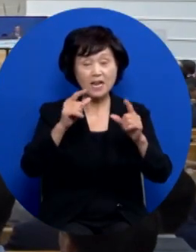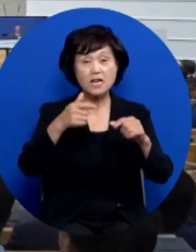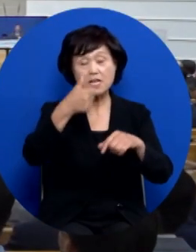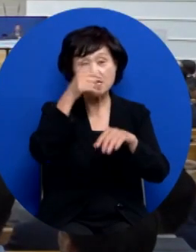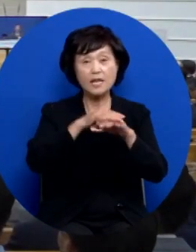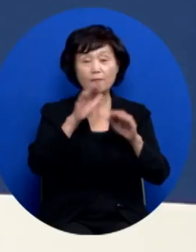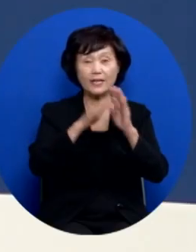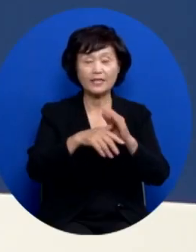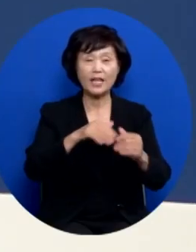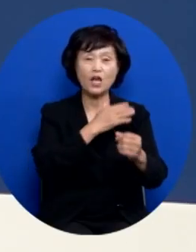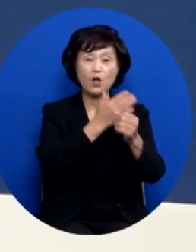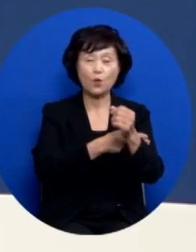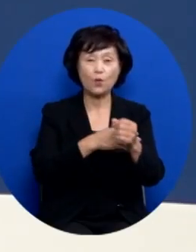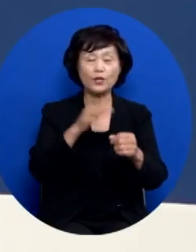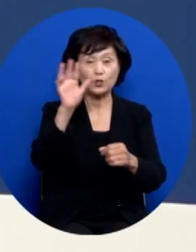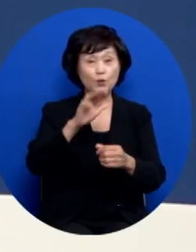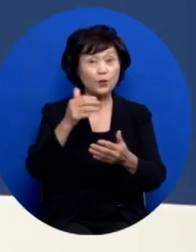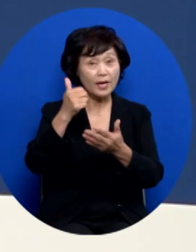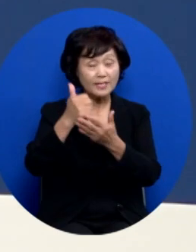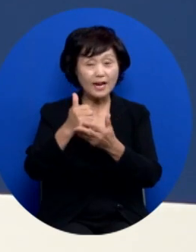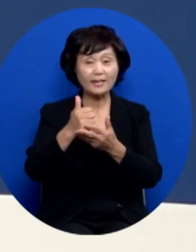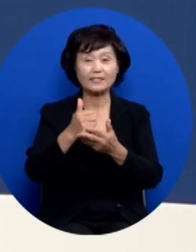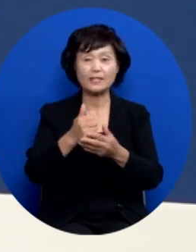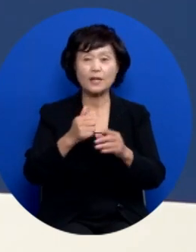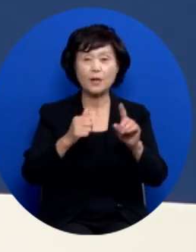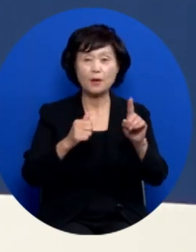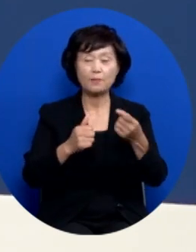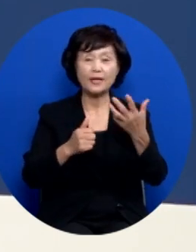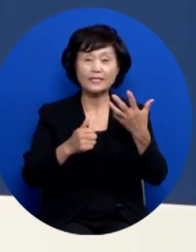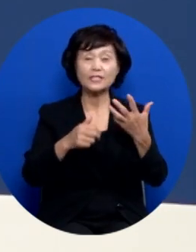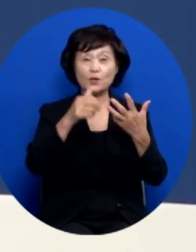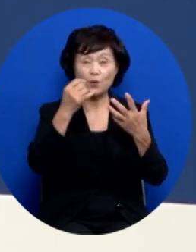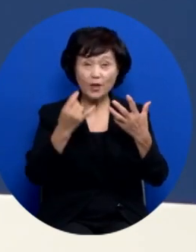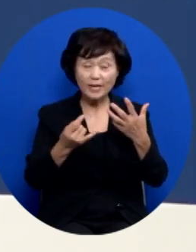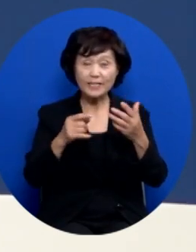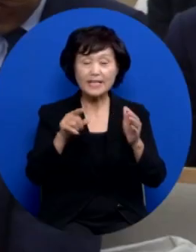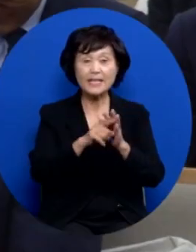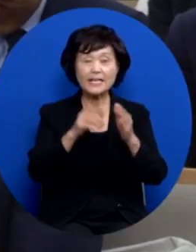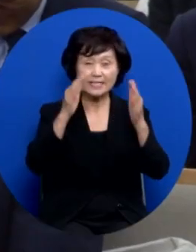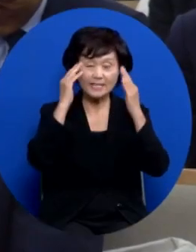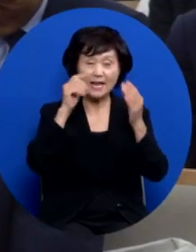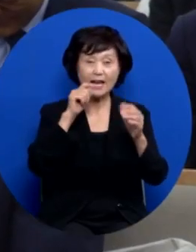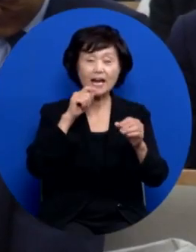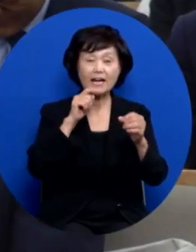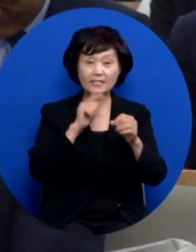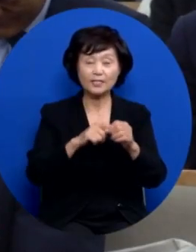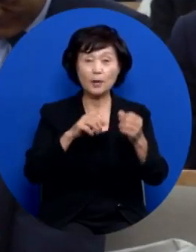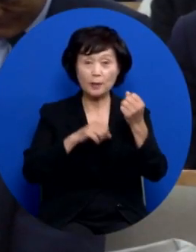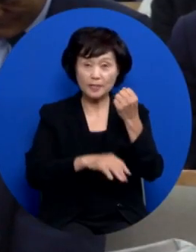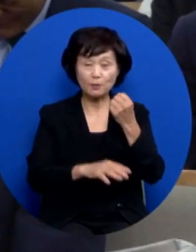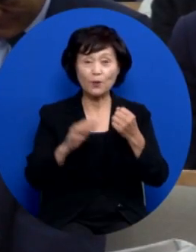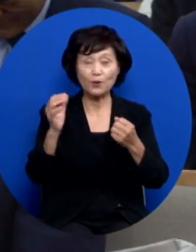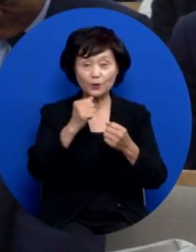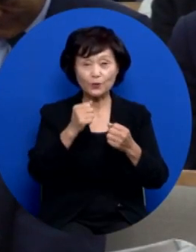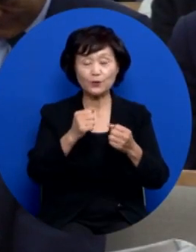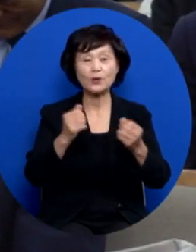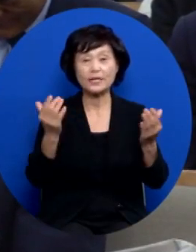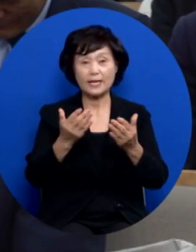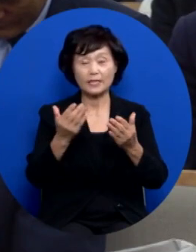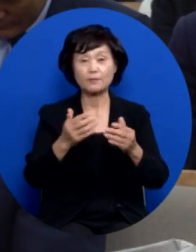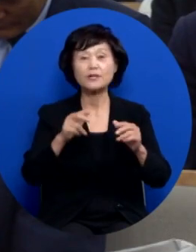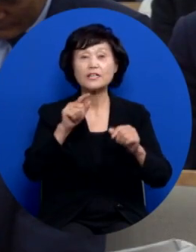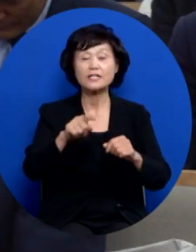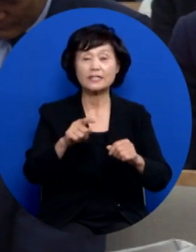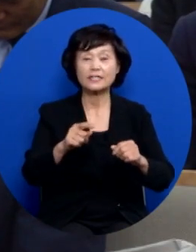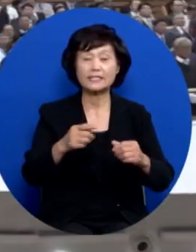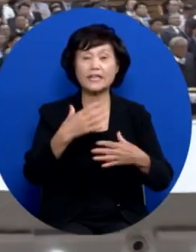예배설교에서 권순웅 총회장은 107회기는 개혁주의 신학적 바탕 위에 총회와 교회의 부흥을 소원했다며